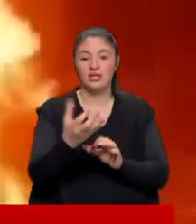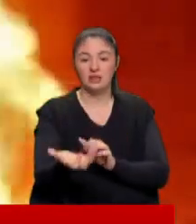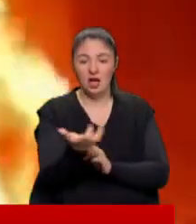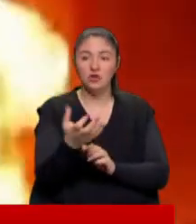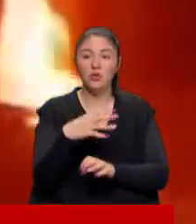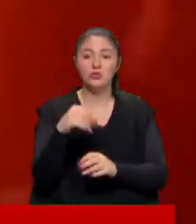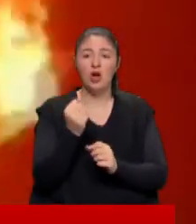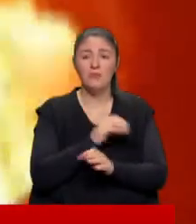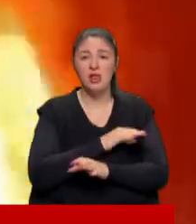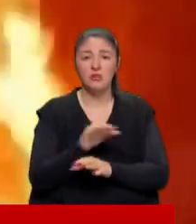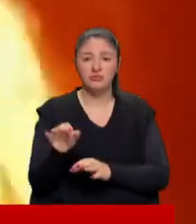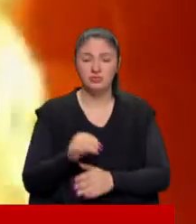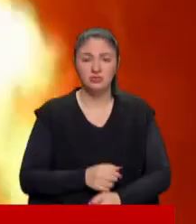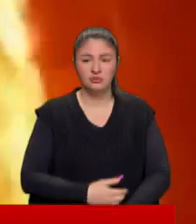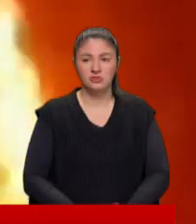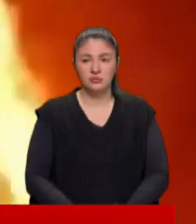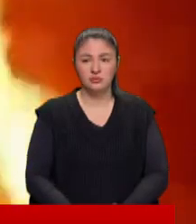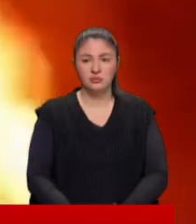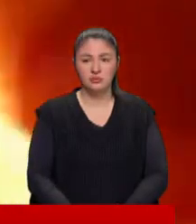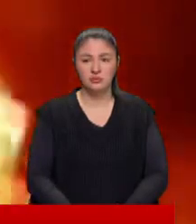yangın tüm aracı sardı.